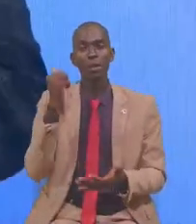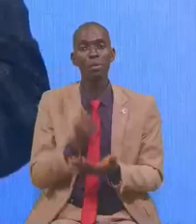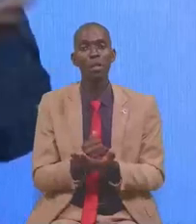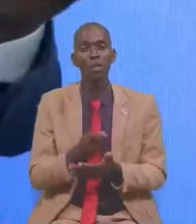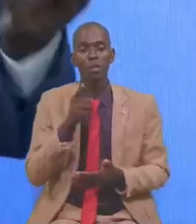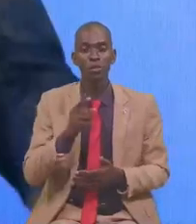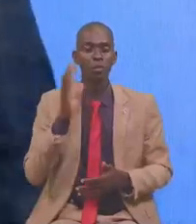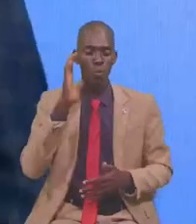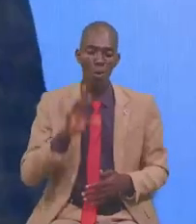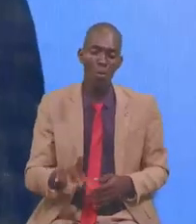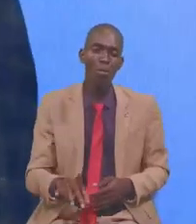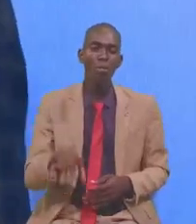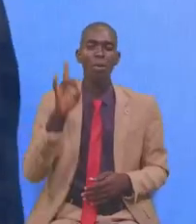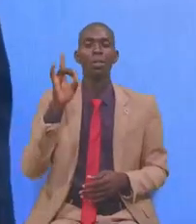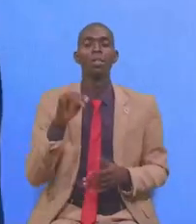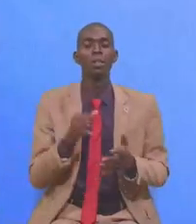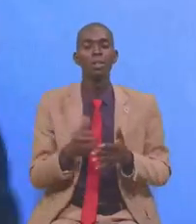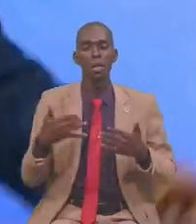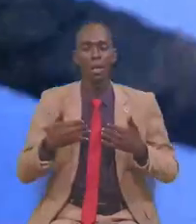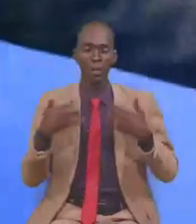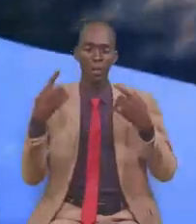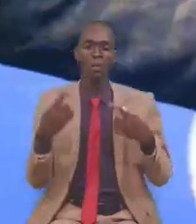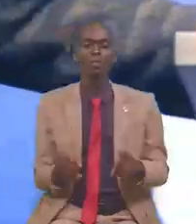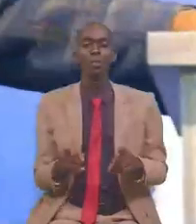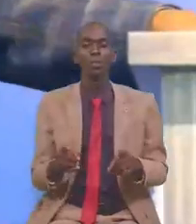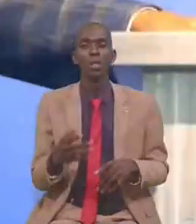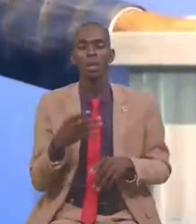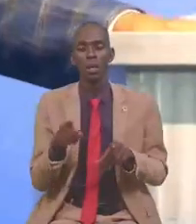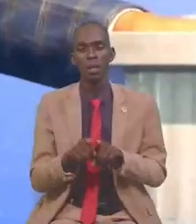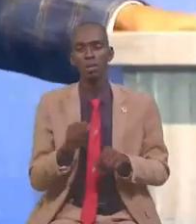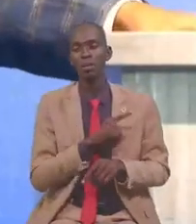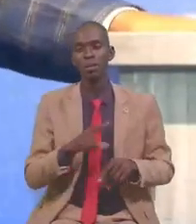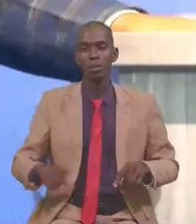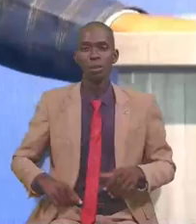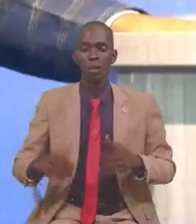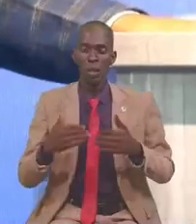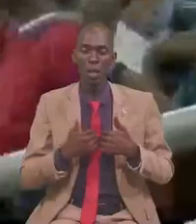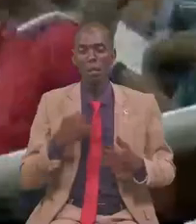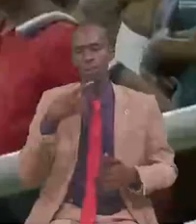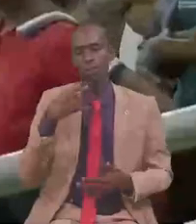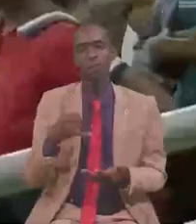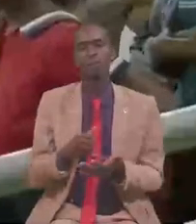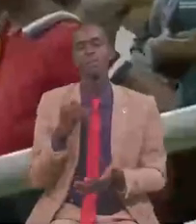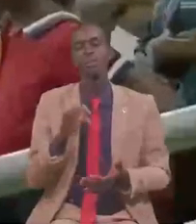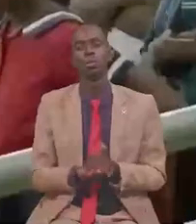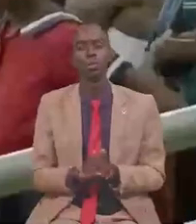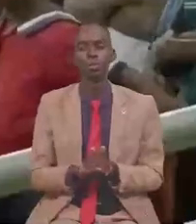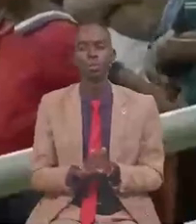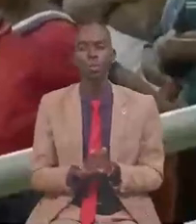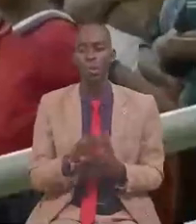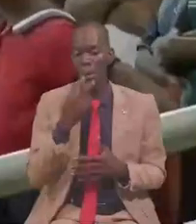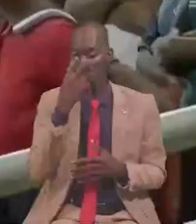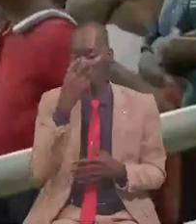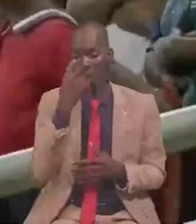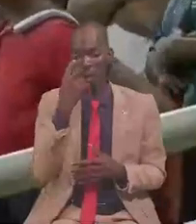découvrir que cela est arrivé comme le Seigneur l'a dit. Les yeux aveugles